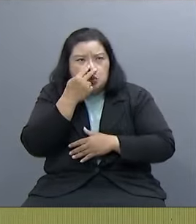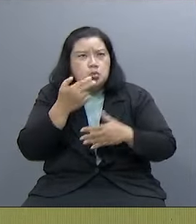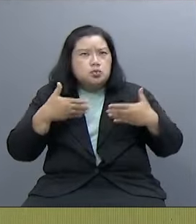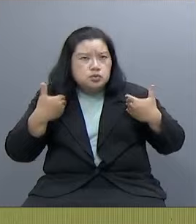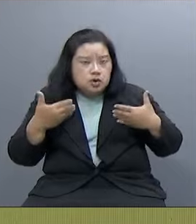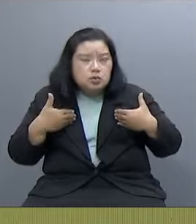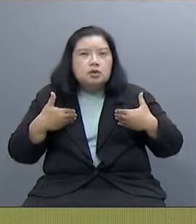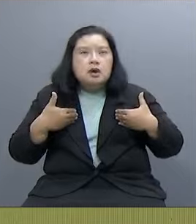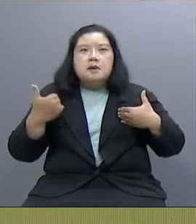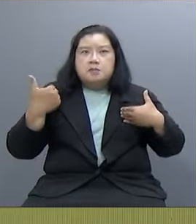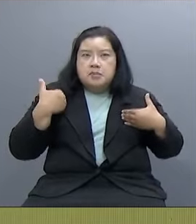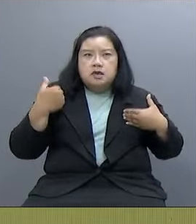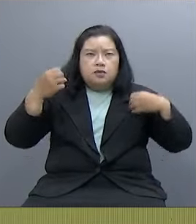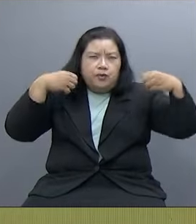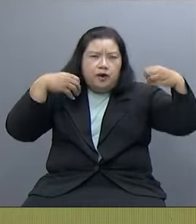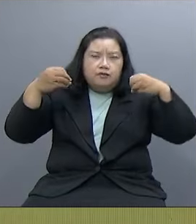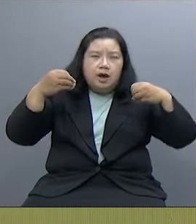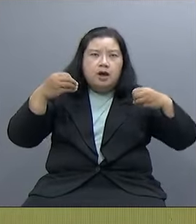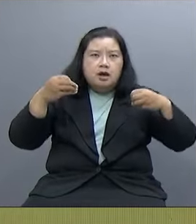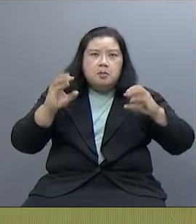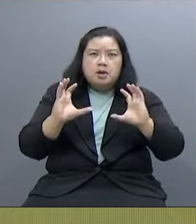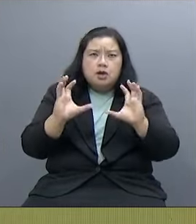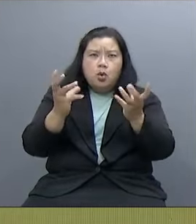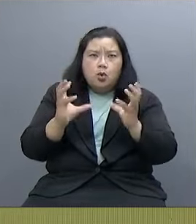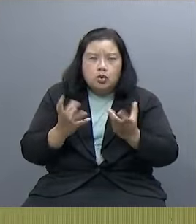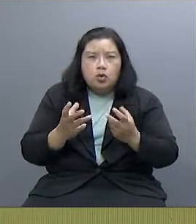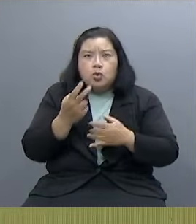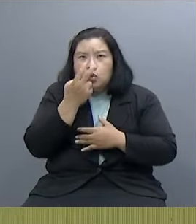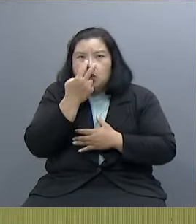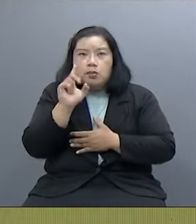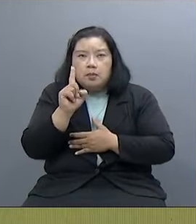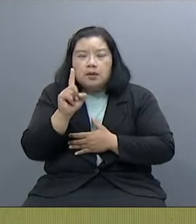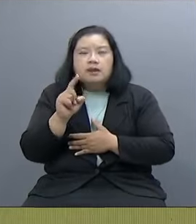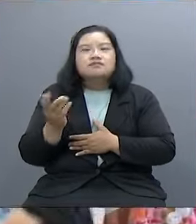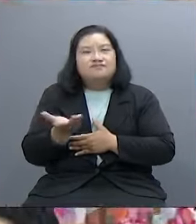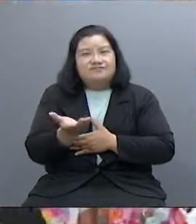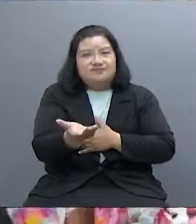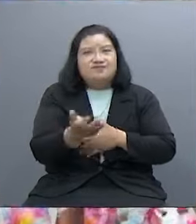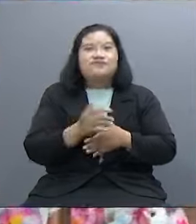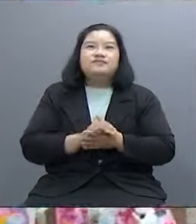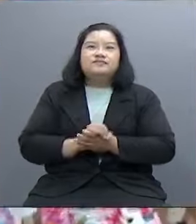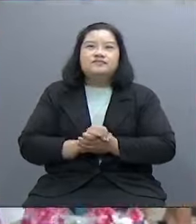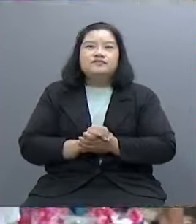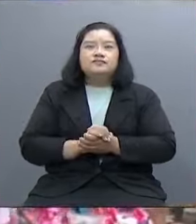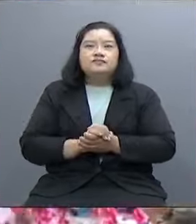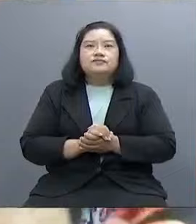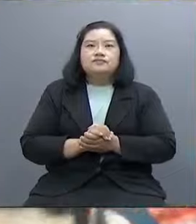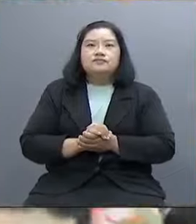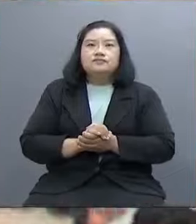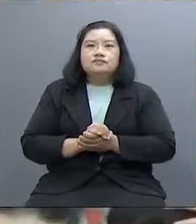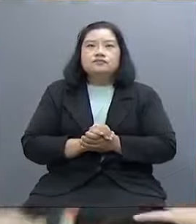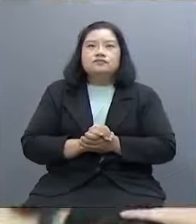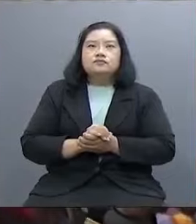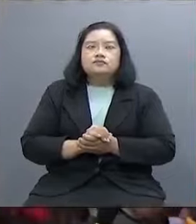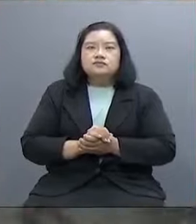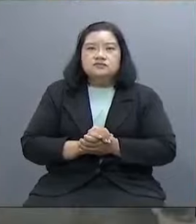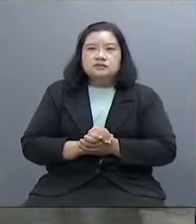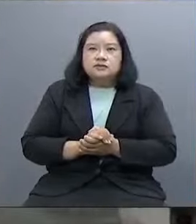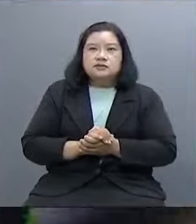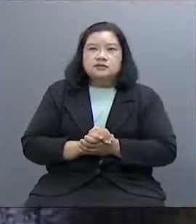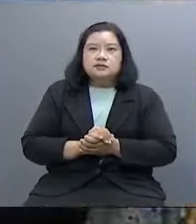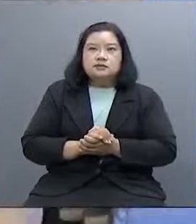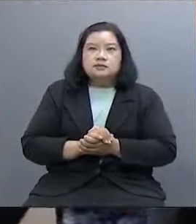แสงมีสีมีเสียงตระการตาเลยนะคะเดี๋ยวพาคุณผู้ชมไปรับชมกันค่ะ นี่ค่ะคุณผู้ชมนี่ต้องบอกว่